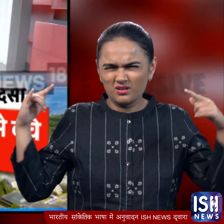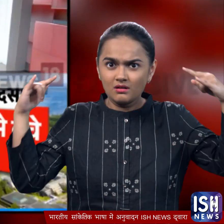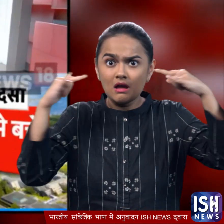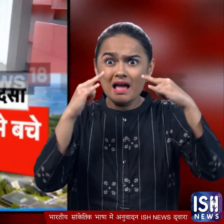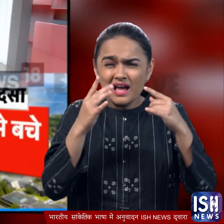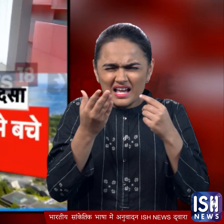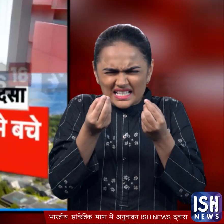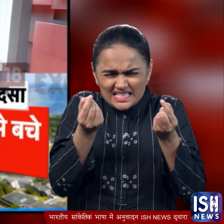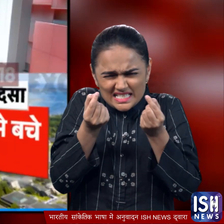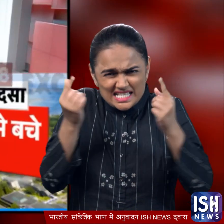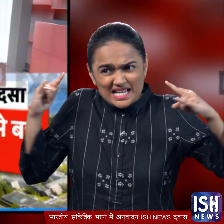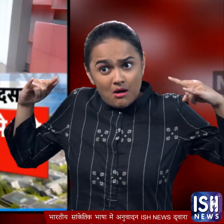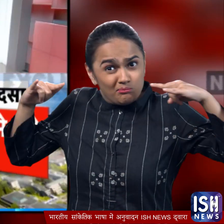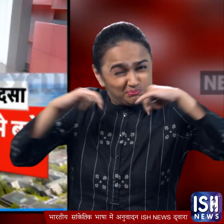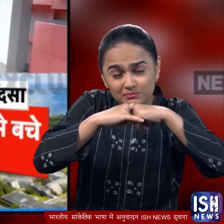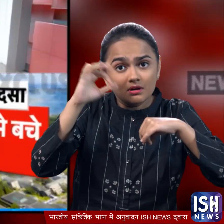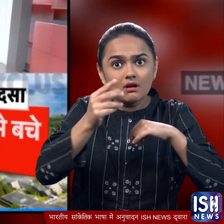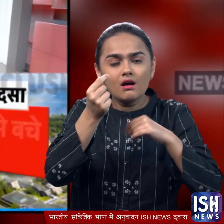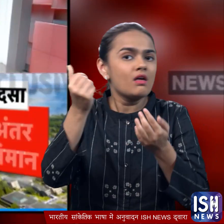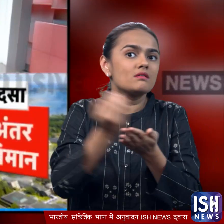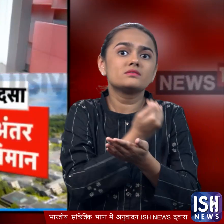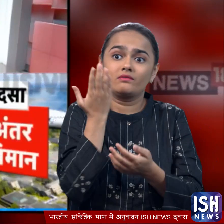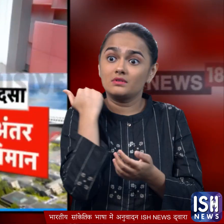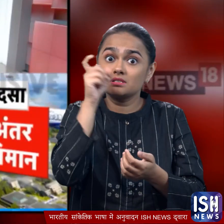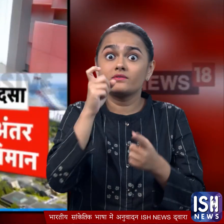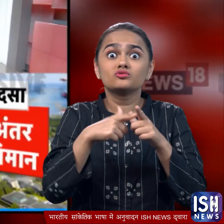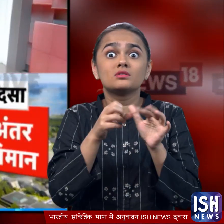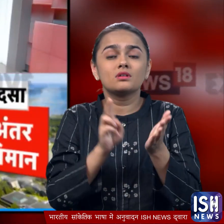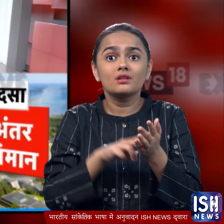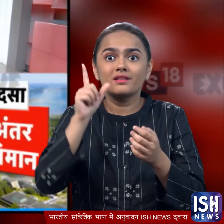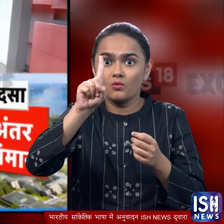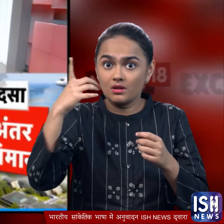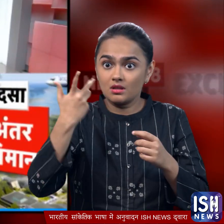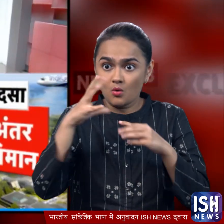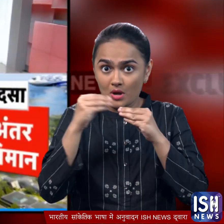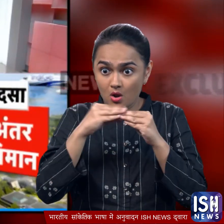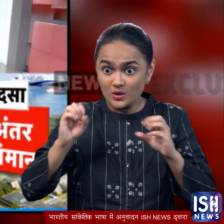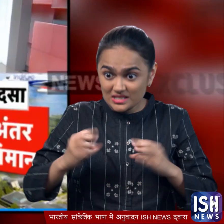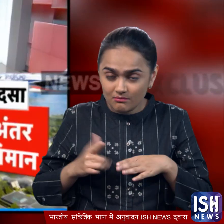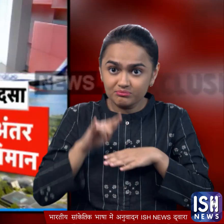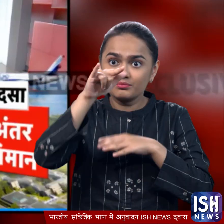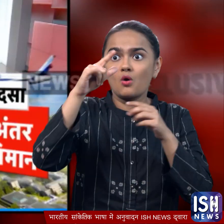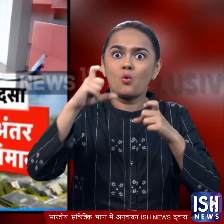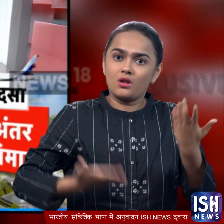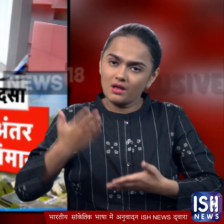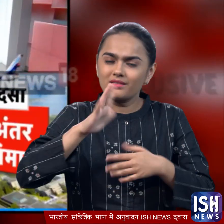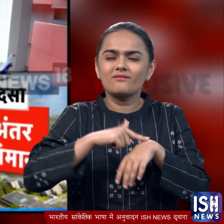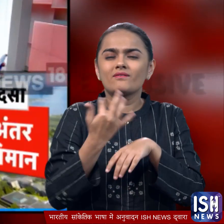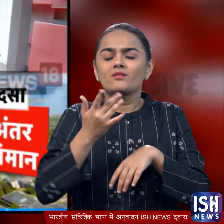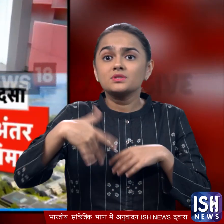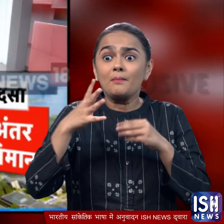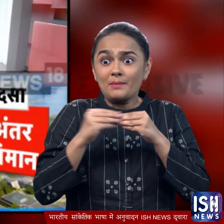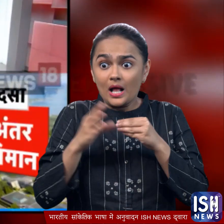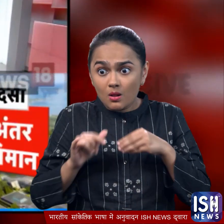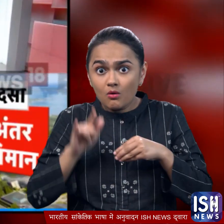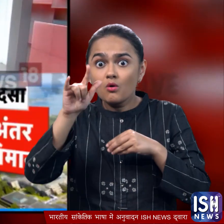उनके बीच टक्कर हो सकती थी। ये घटना इसी महीने की 7 तारीख की बताई गई और इनमें एक विमान बेंगलुरु से कोलकाता के लिए तो दूसरा 5 मिनट के बाद